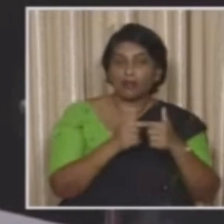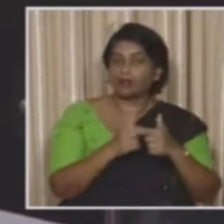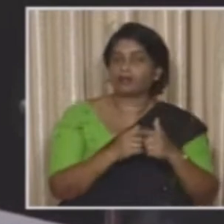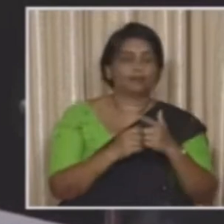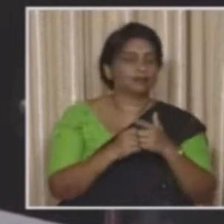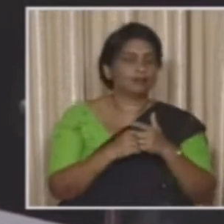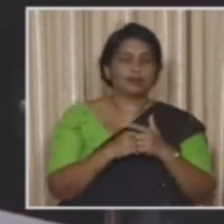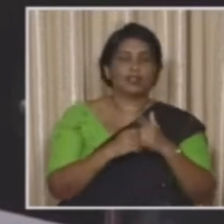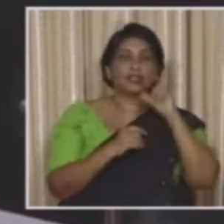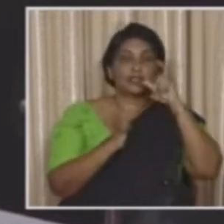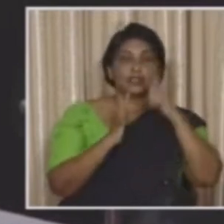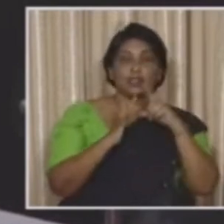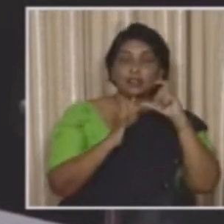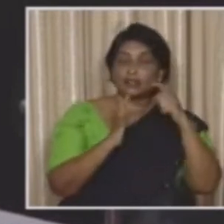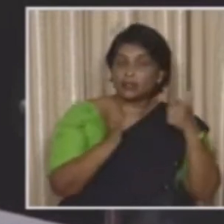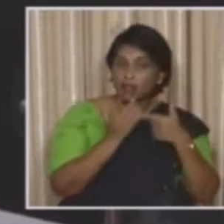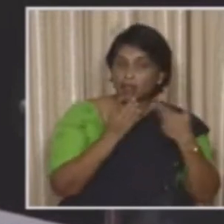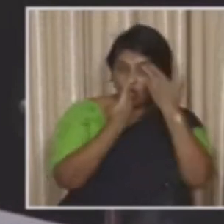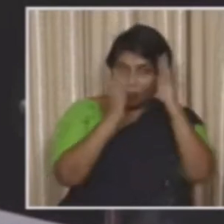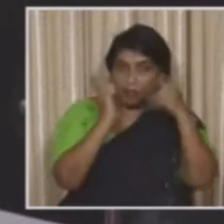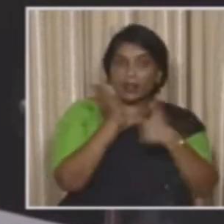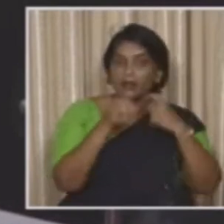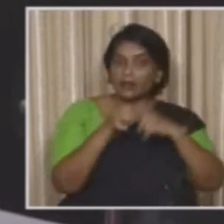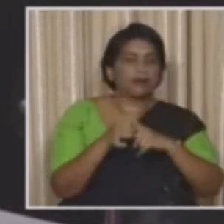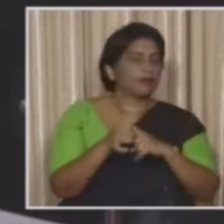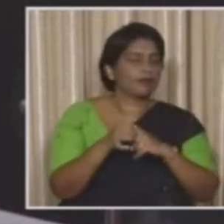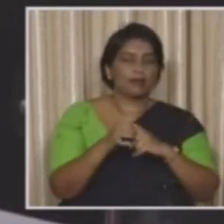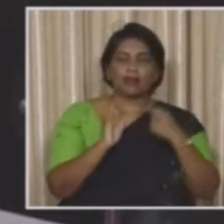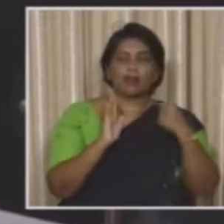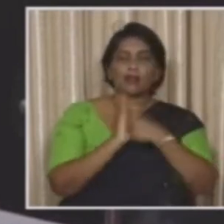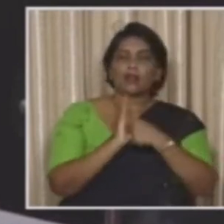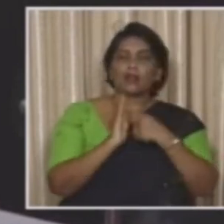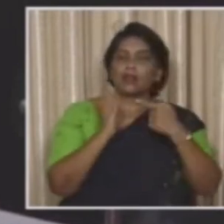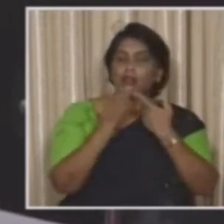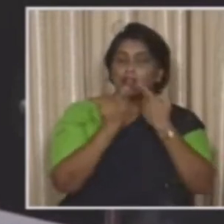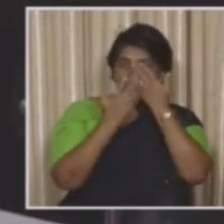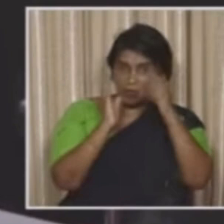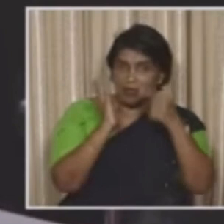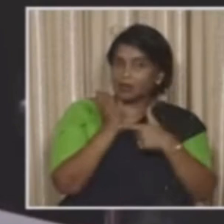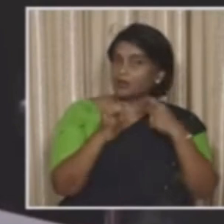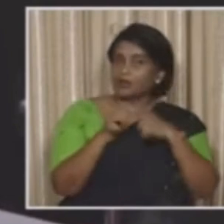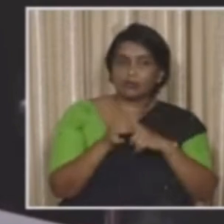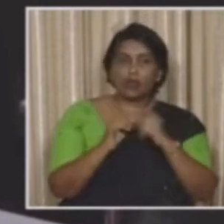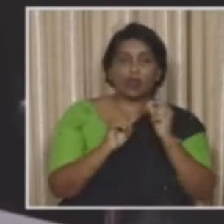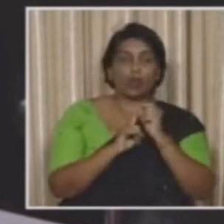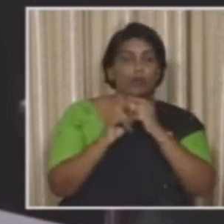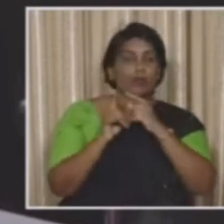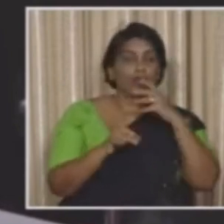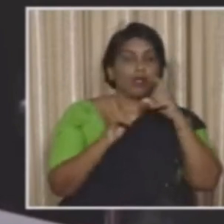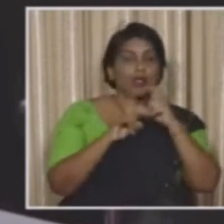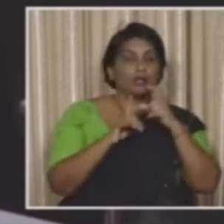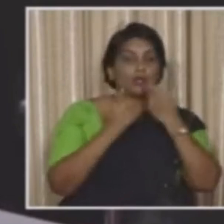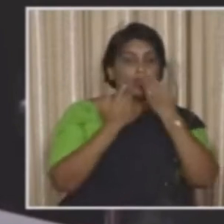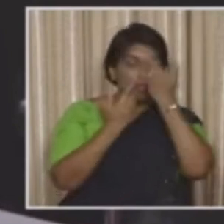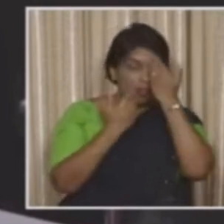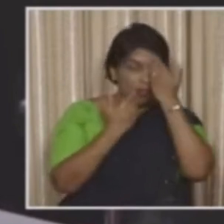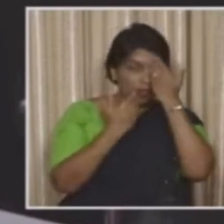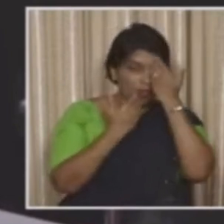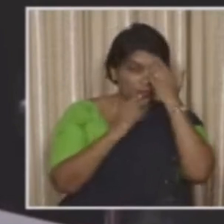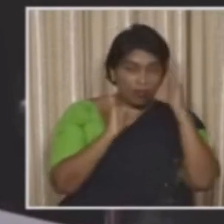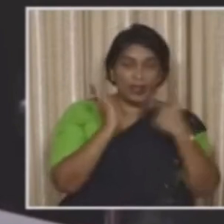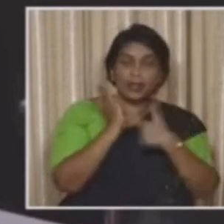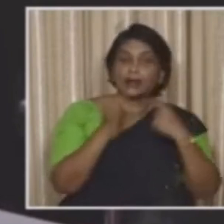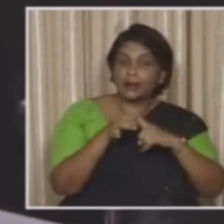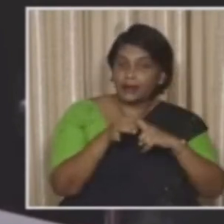නැහැ CICT ජටිය විවෘත ටෙන්ඩර්ද නැහැ බටහිර වරාය විවෘත ටෙන්ඩර්ද නැහැ පුනරින් වල අදානික ව්‍යාපෘතිය